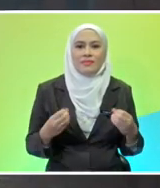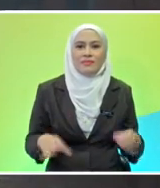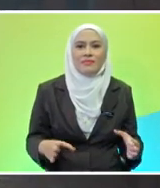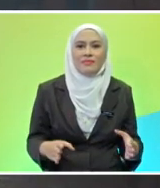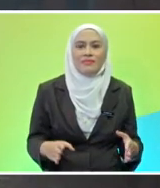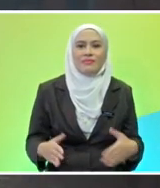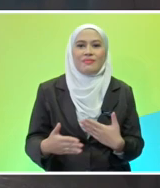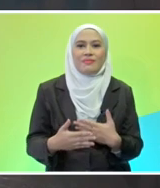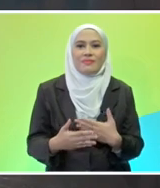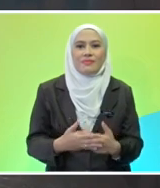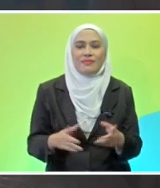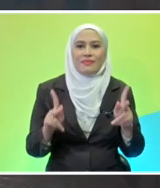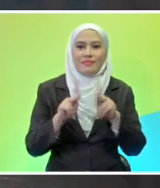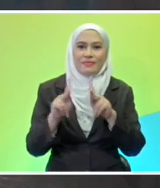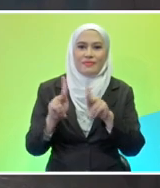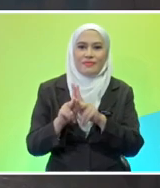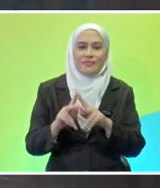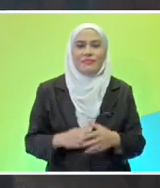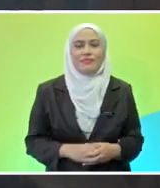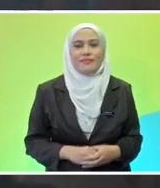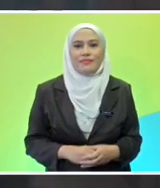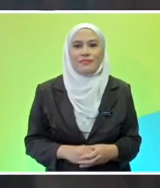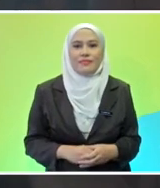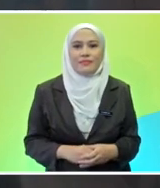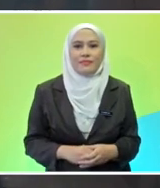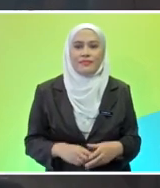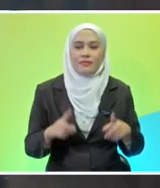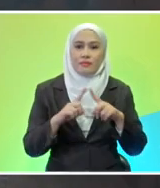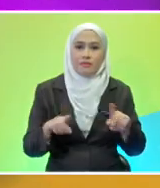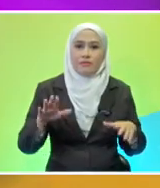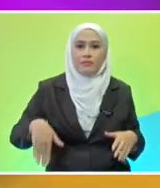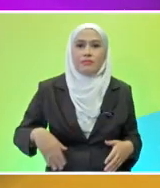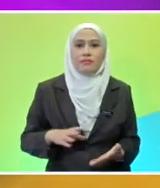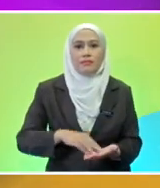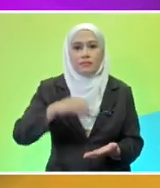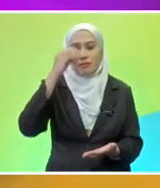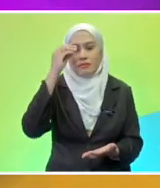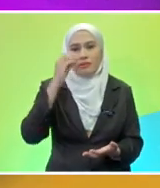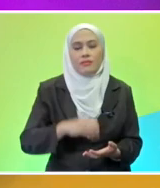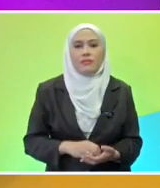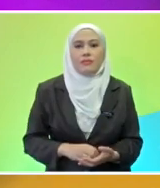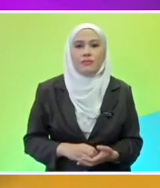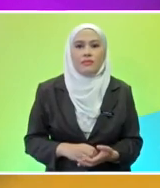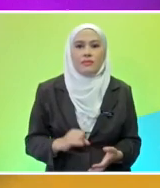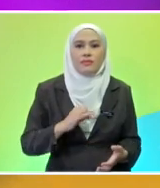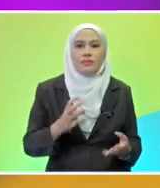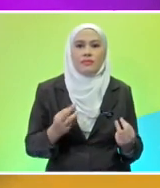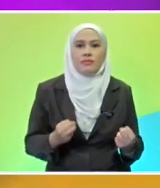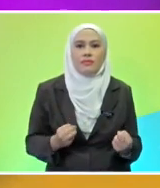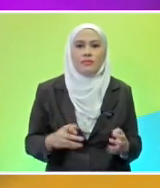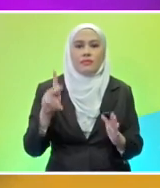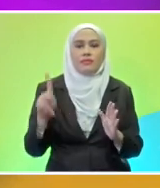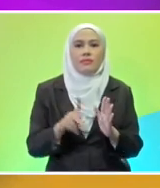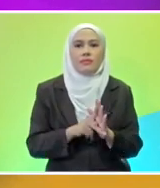dah ni. Batu datang ni berseri-seri muka, cikgu. Tapi sebelum kita nak belajar bersama dengan Cikgu Afandi, saya juga ingin memperkenalkan jurubahasa